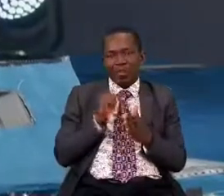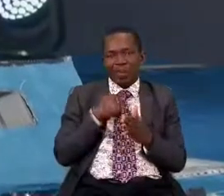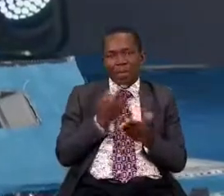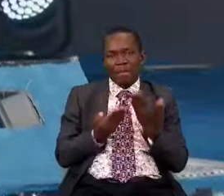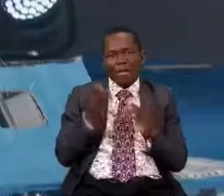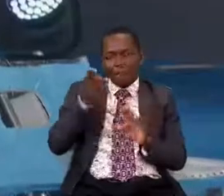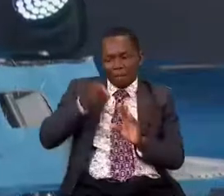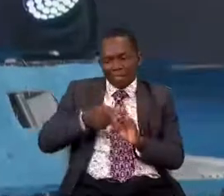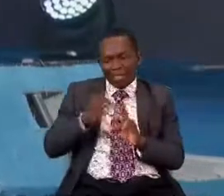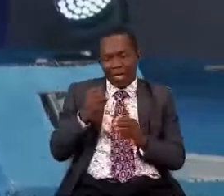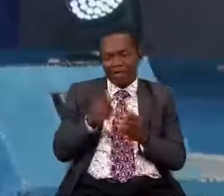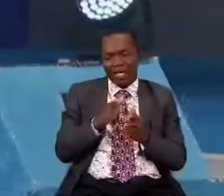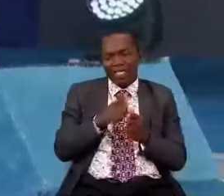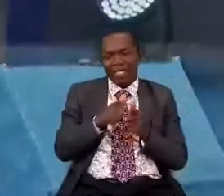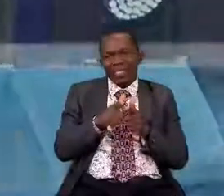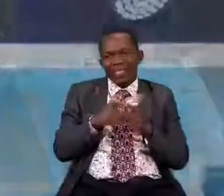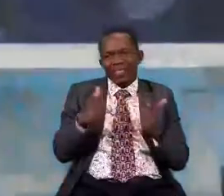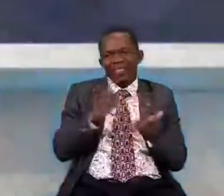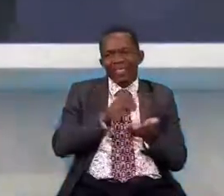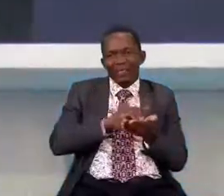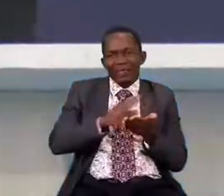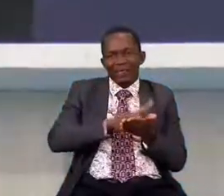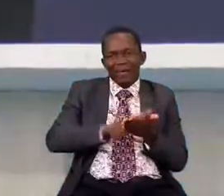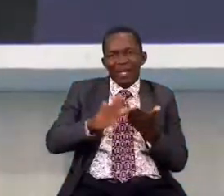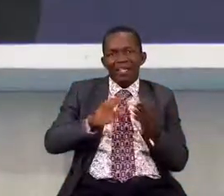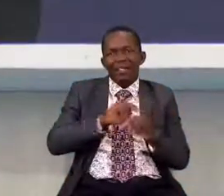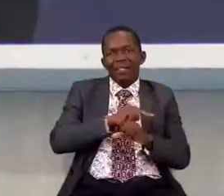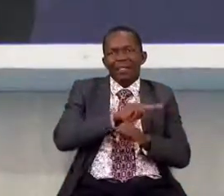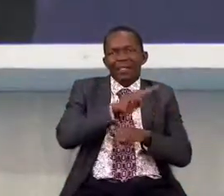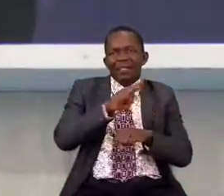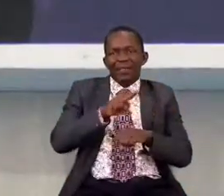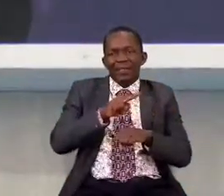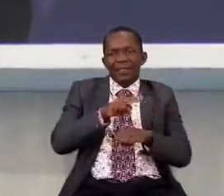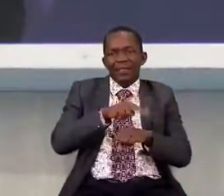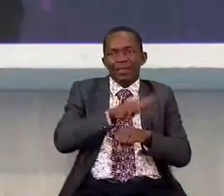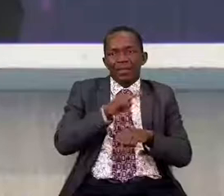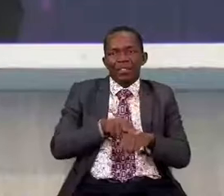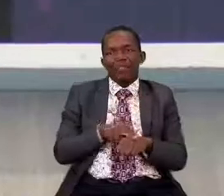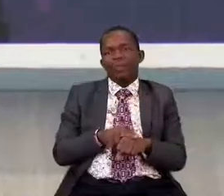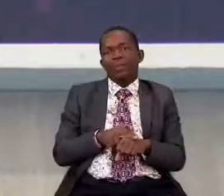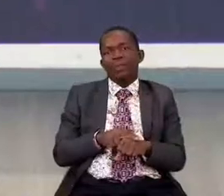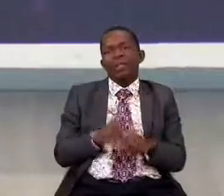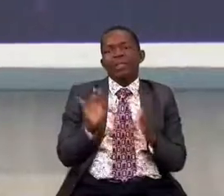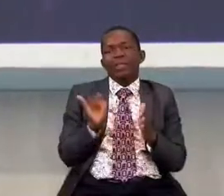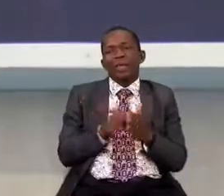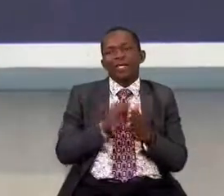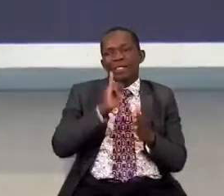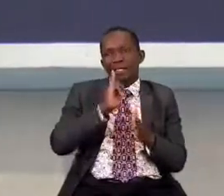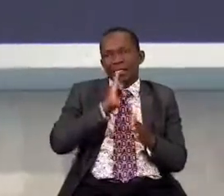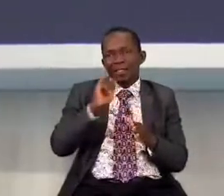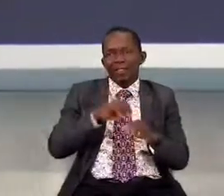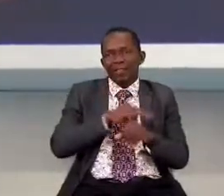de Dieu. La nature de Dieu. Qui a le contrôle de toutes